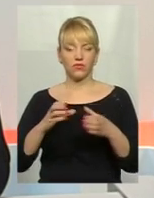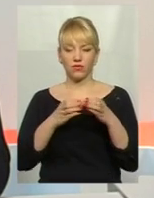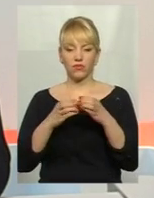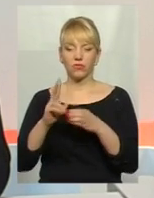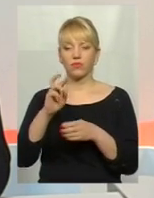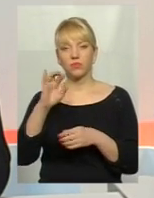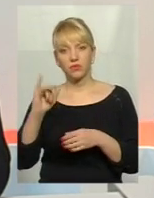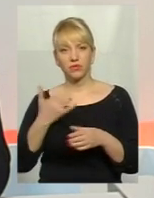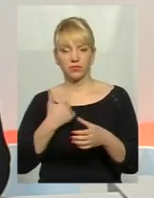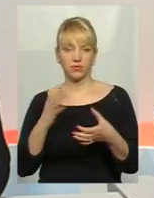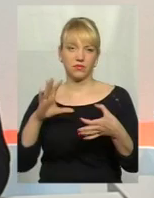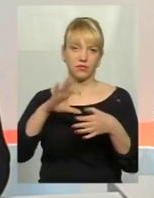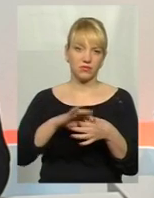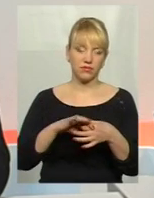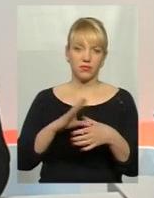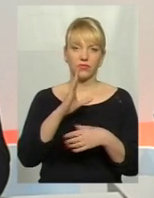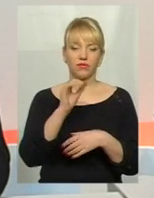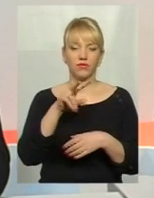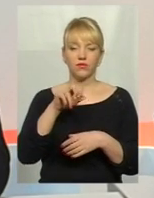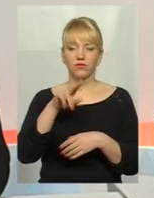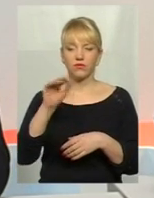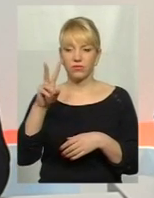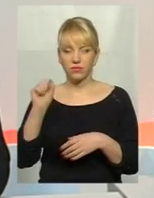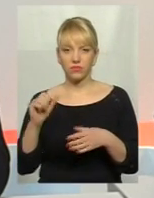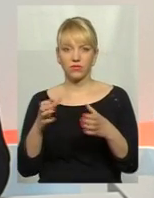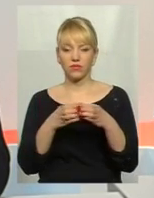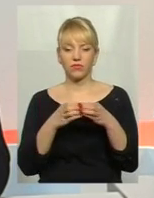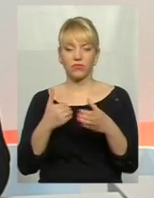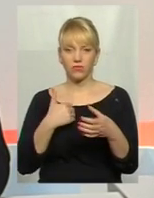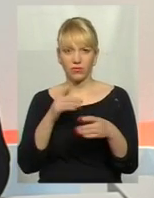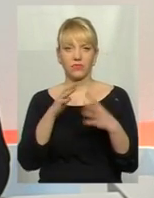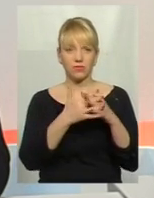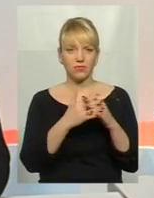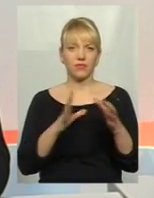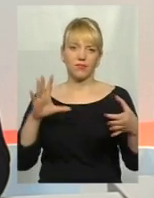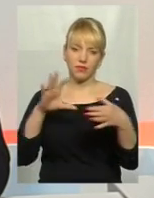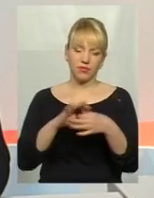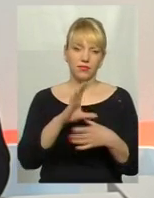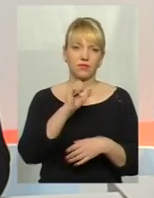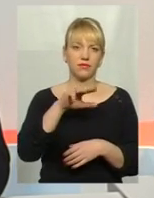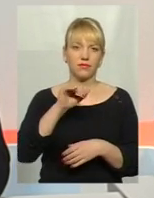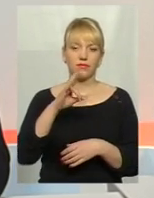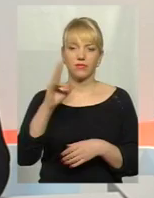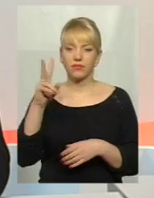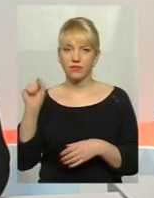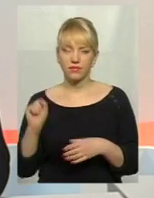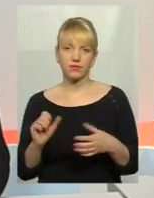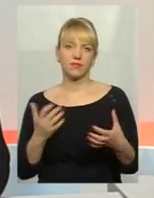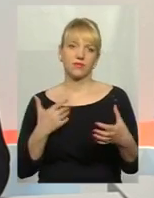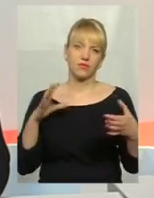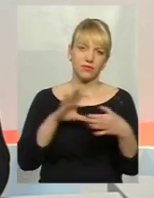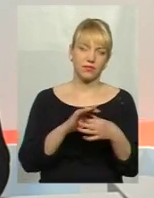би приєднувалися, Волочиська громада, деякі села хочуть приєднуватись, Сатанівська громада, хочуть села приєднуватись,